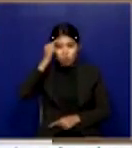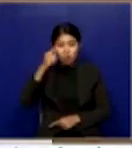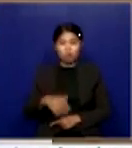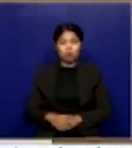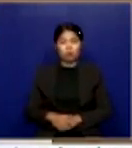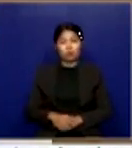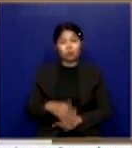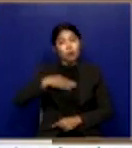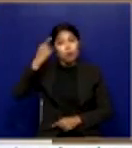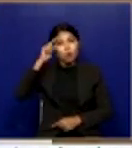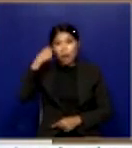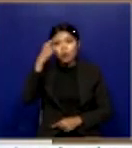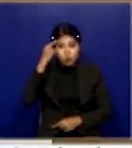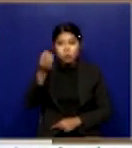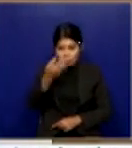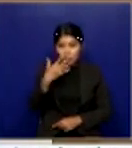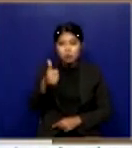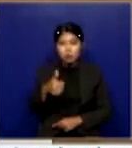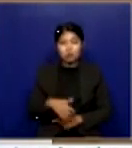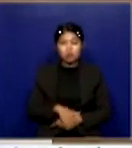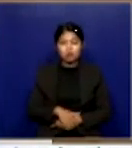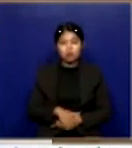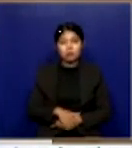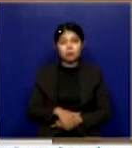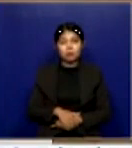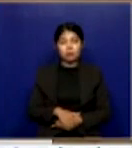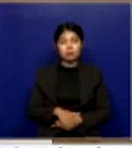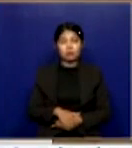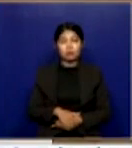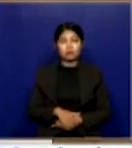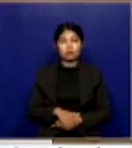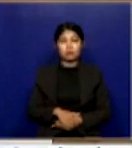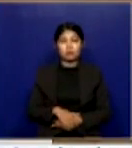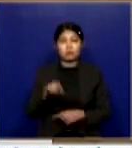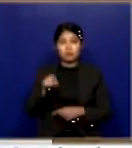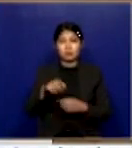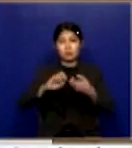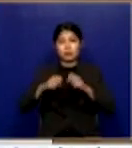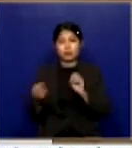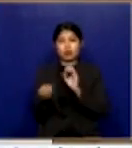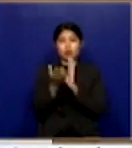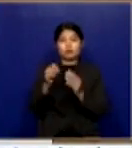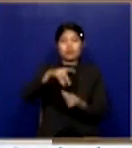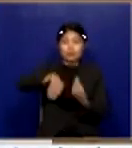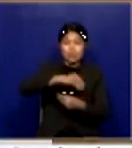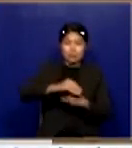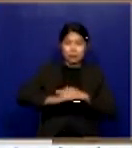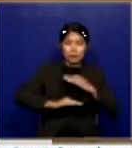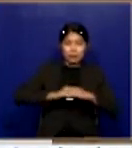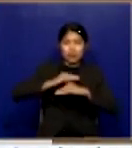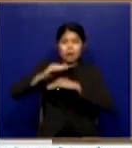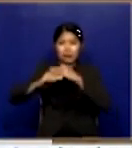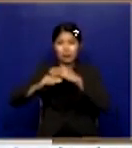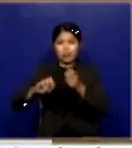นะฮะซึ่ง Sillyแต่มันอาจจะส่งผลกระทบต่อเศรษฐกิจที่มากับเพื่อน